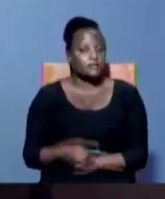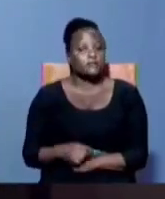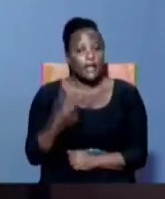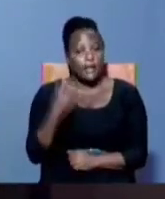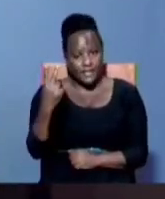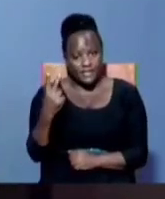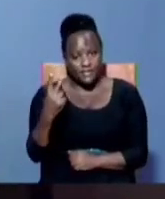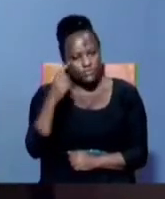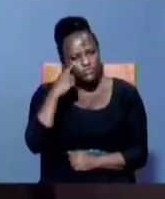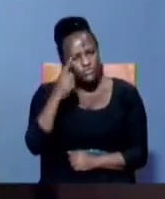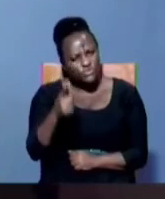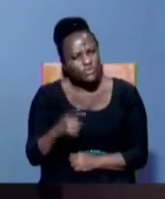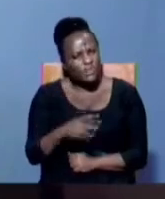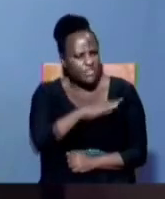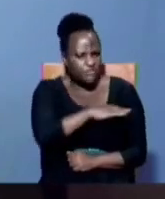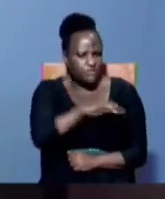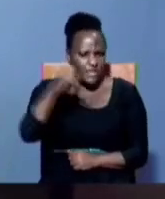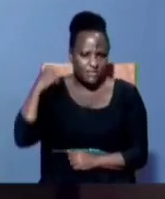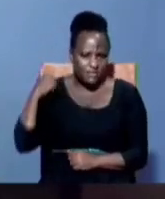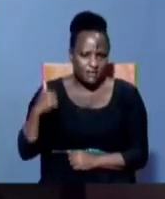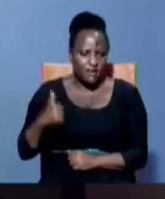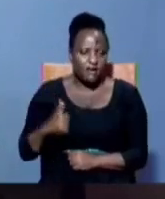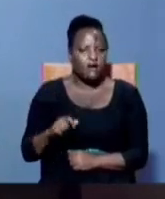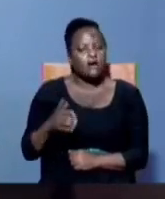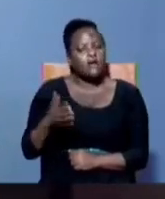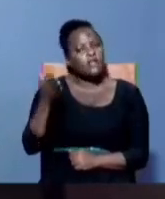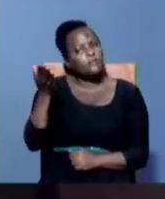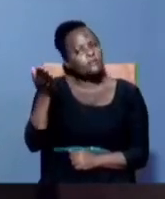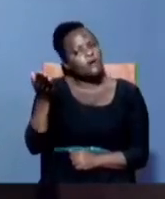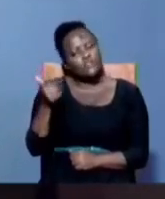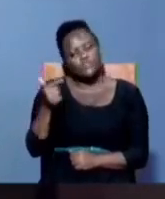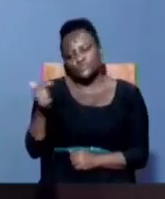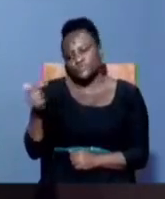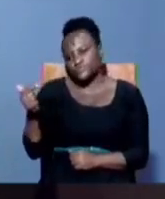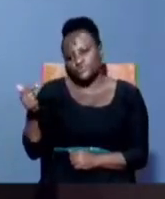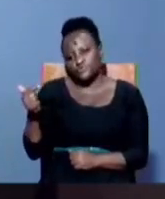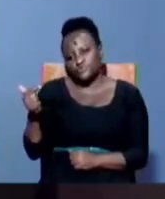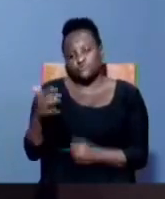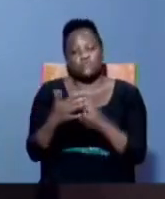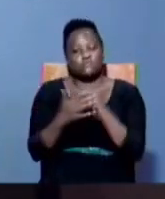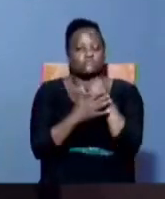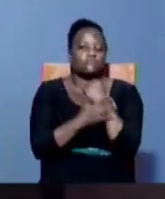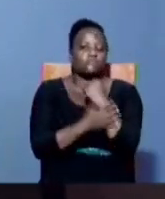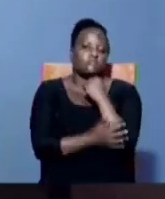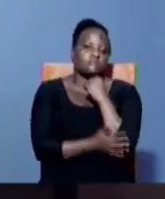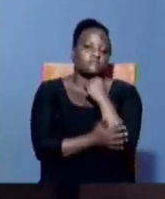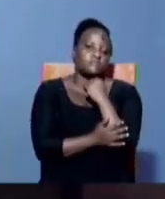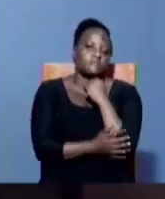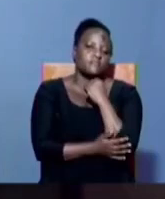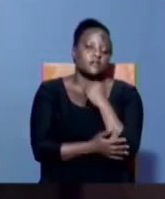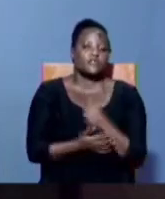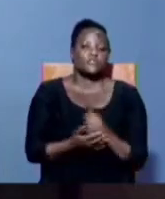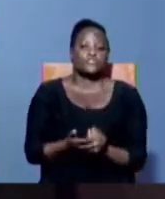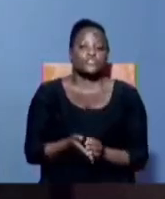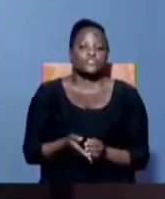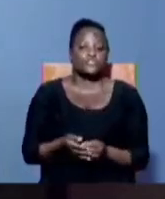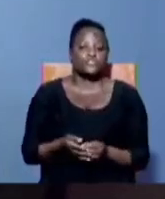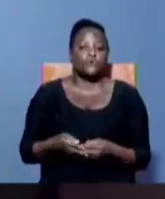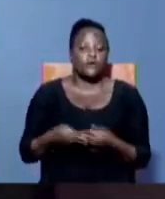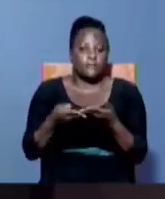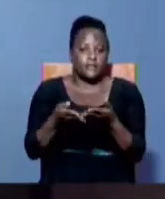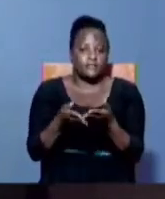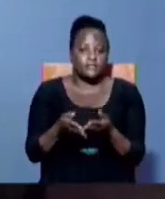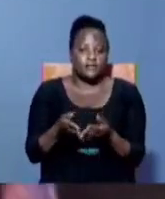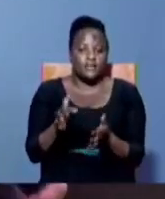wale tu walioungama na kutubu ambao wanampatia Yesu fursa ya kuwa